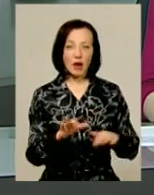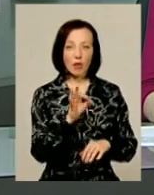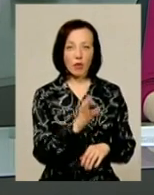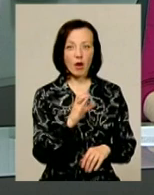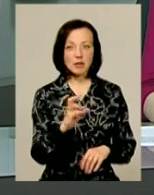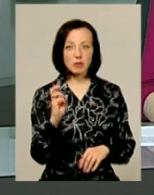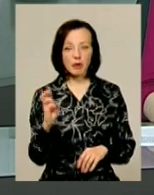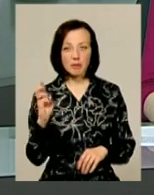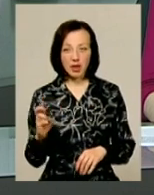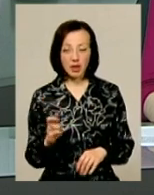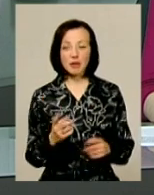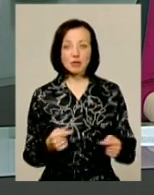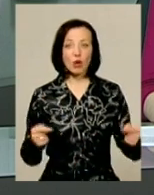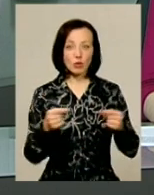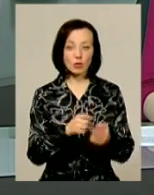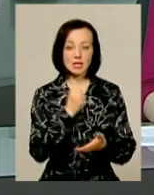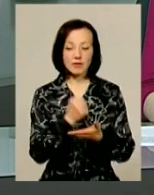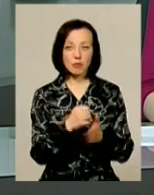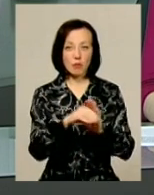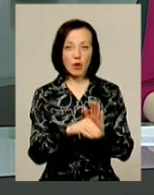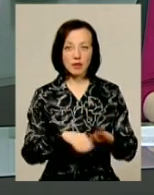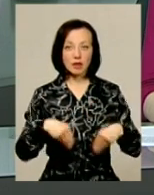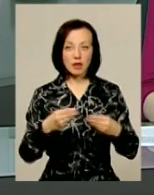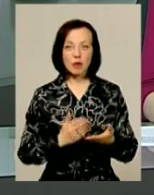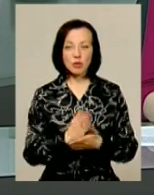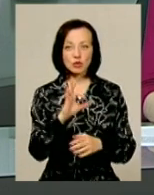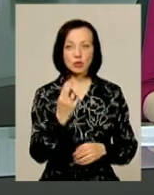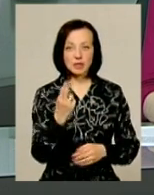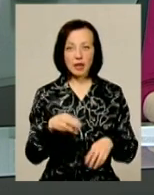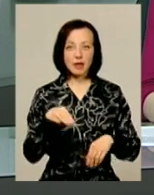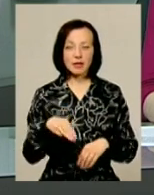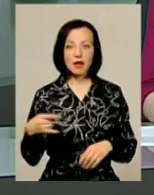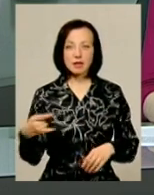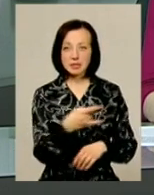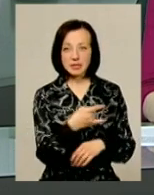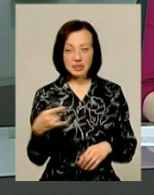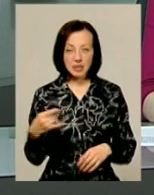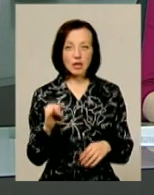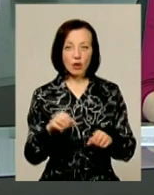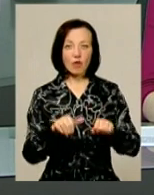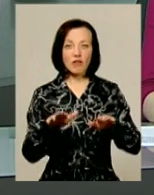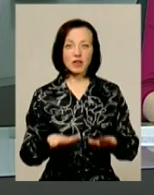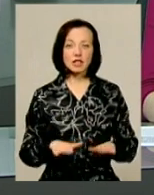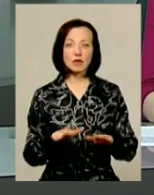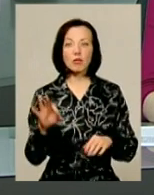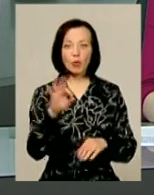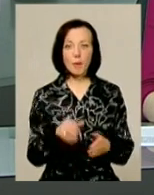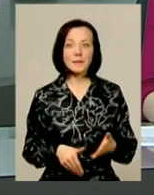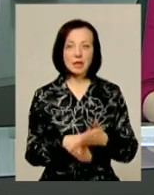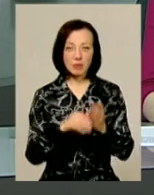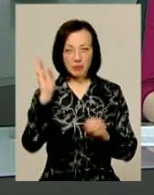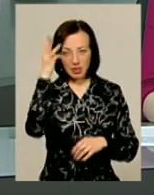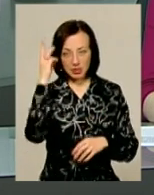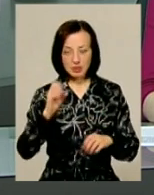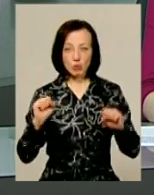ОСББ. Заодно затвердили порядок надання послуг соціальним таксі для містян-візочників та ухвалили рішення про підтримку